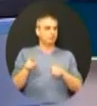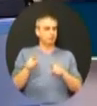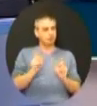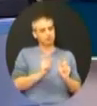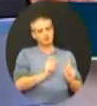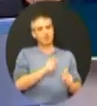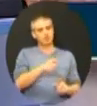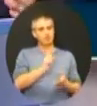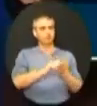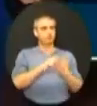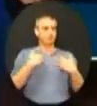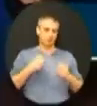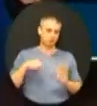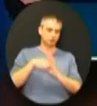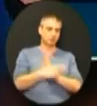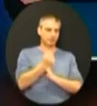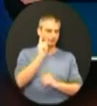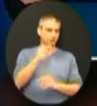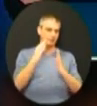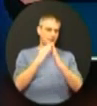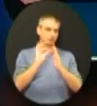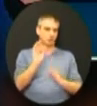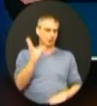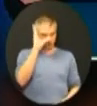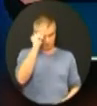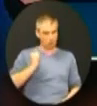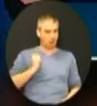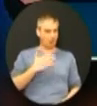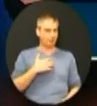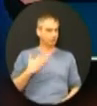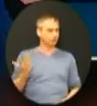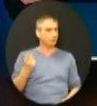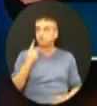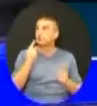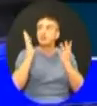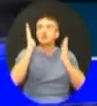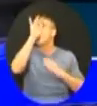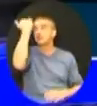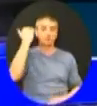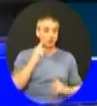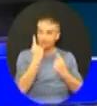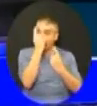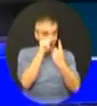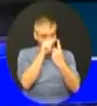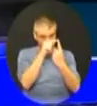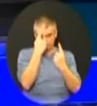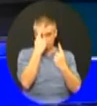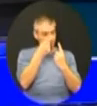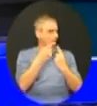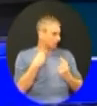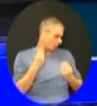מ את זה שמשרד הביטחון ישקיע את הכסף שצריך בביתו של היהודה הישראלי אבל זה באמת מקרה מאוד מאוד קיצוני ממקרה אחד קיצוני ואתה יודע